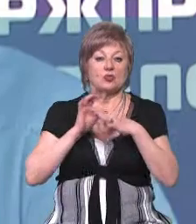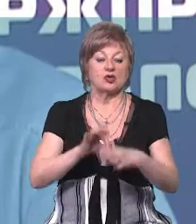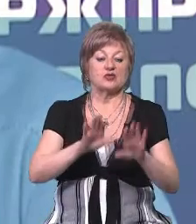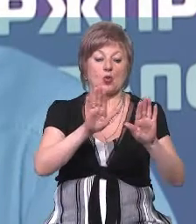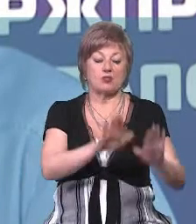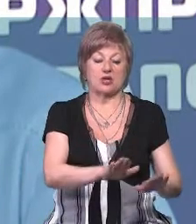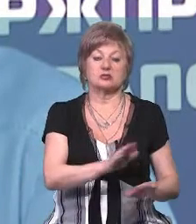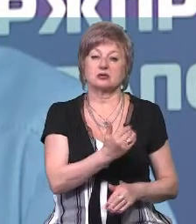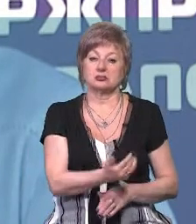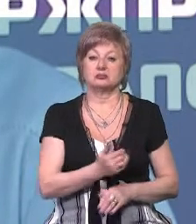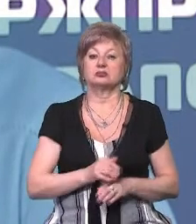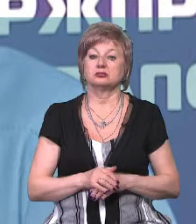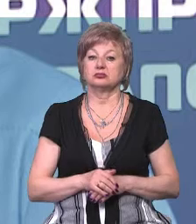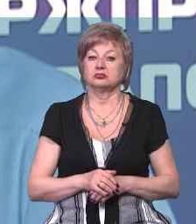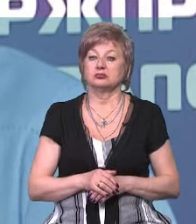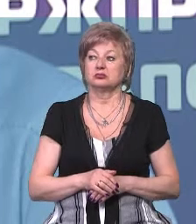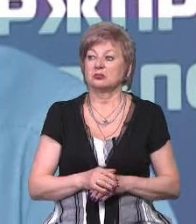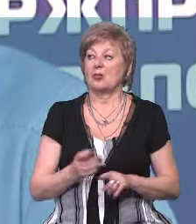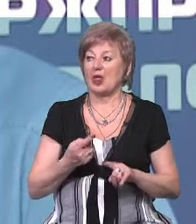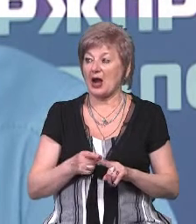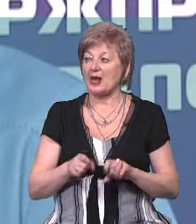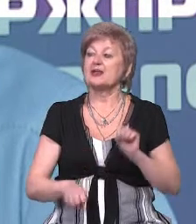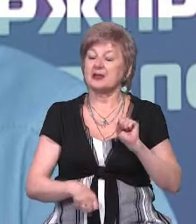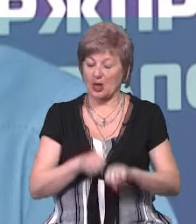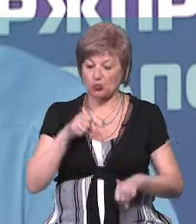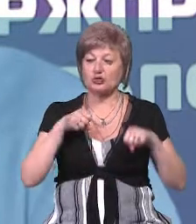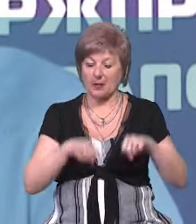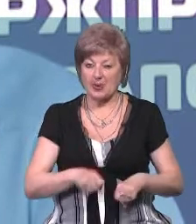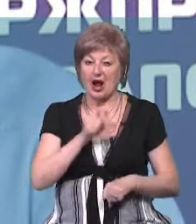призначення. Дякую. Чи не є це порушенням прав пасажирів?